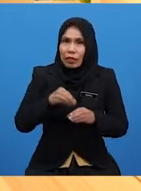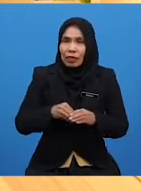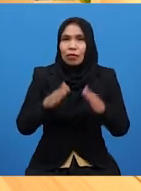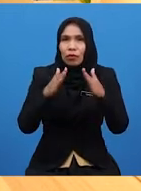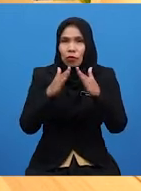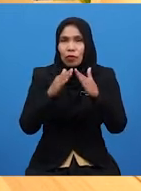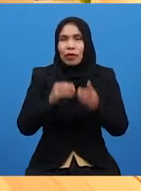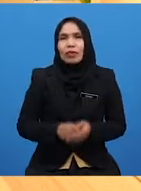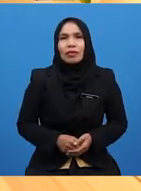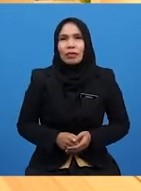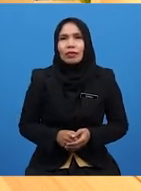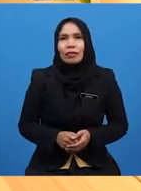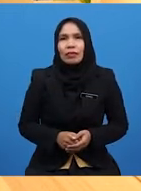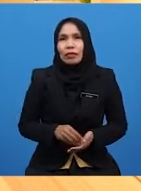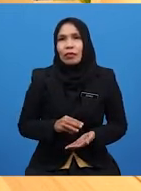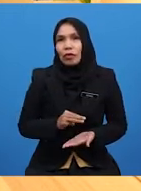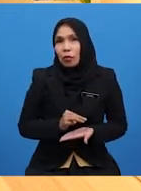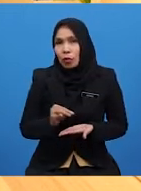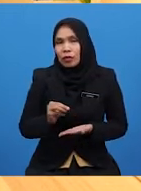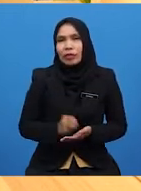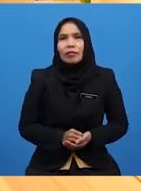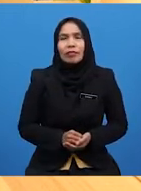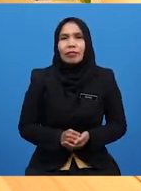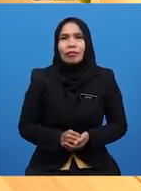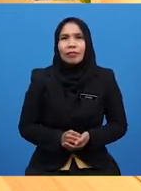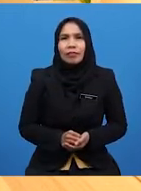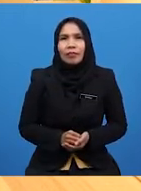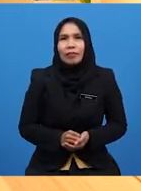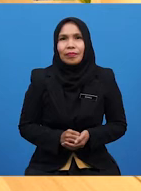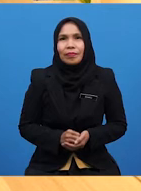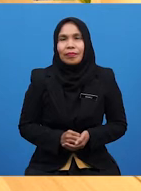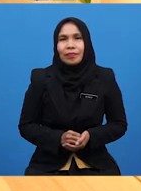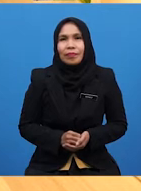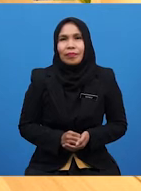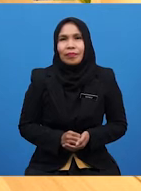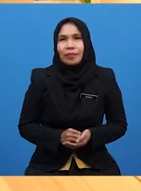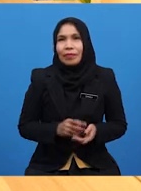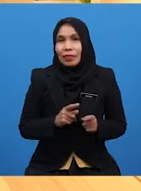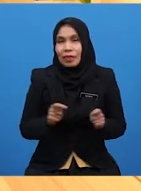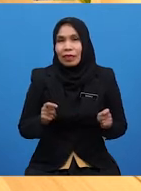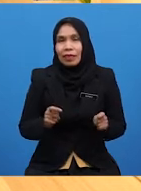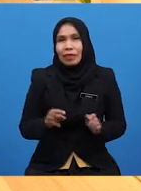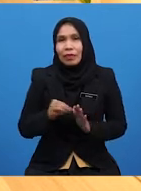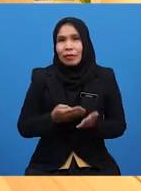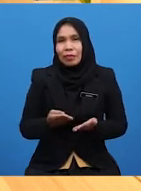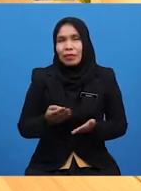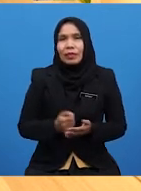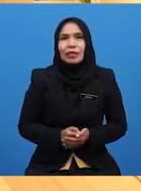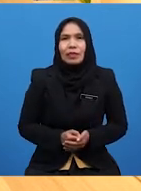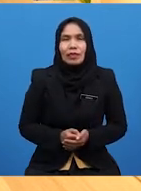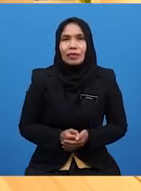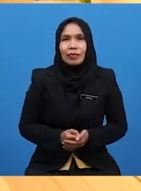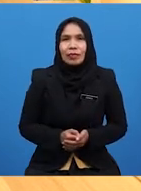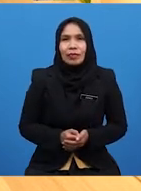telah mengoptimalkan ruang yang sederhana kepada pembahagian ruang fungsi tertentu